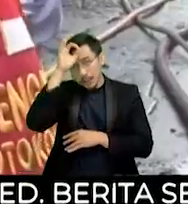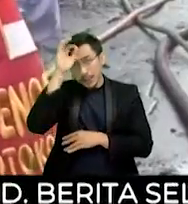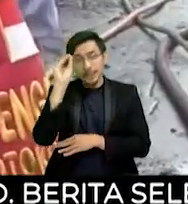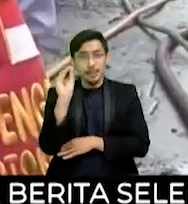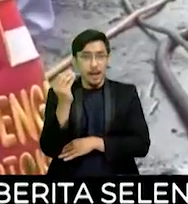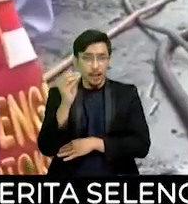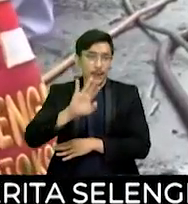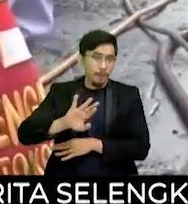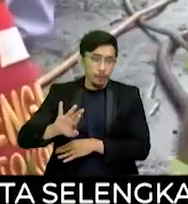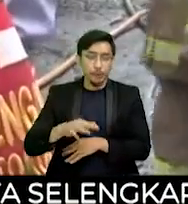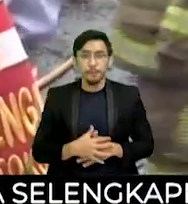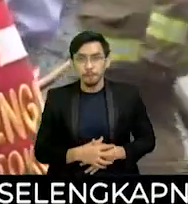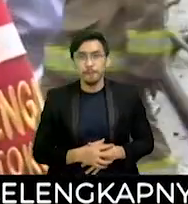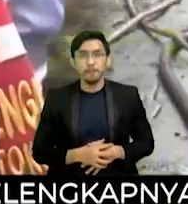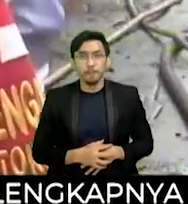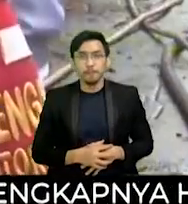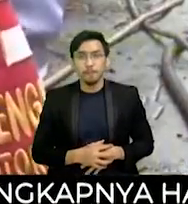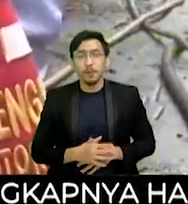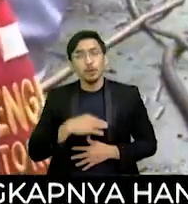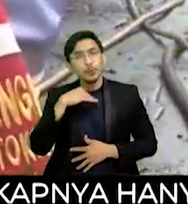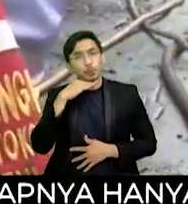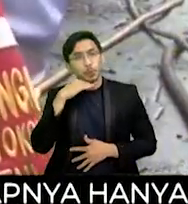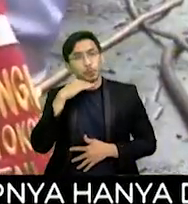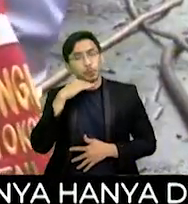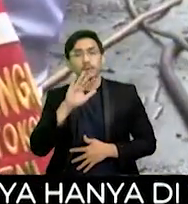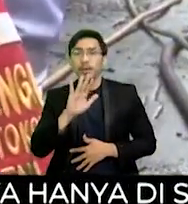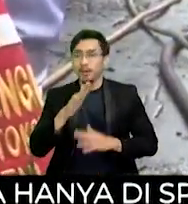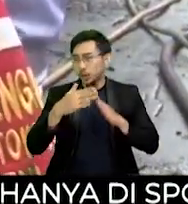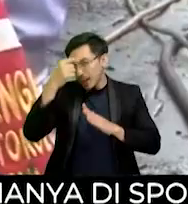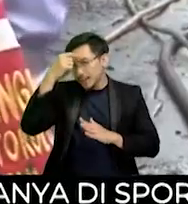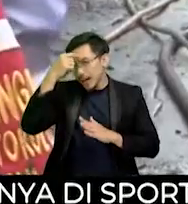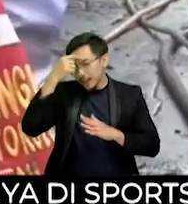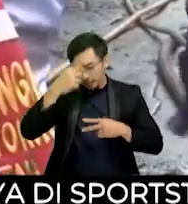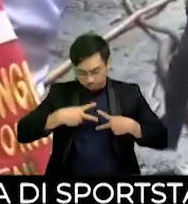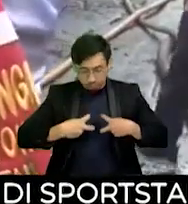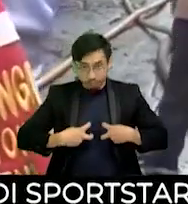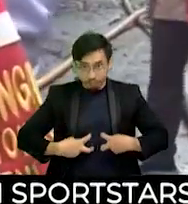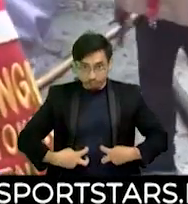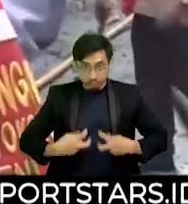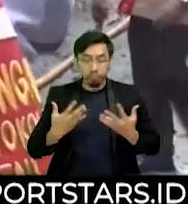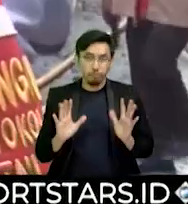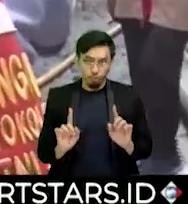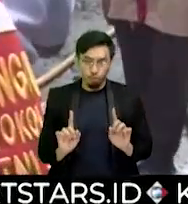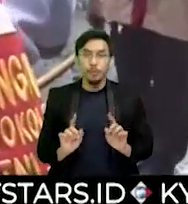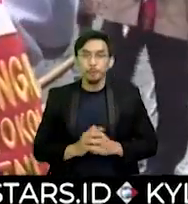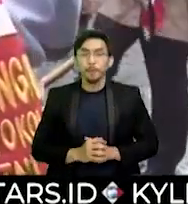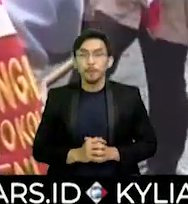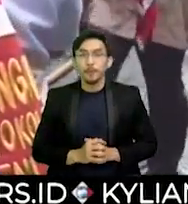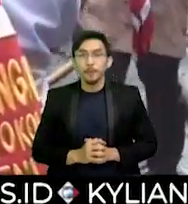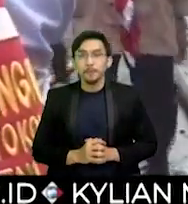pastikan nanti Berdasarkan hasil pemeriksaan di rumah sakit Polri untuk channel kebakaran sendirian pada mencapai saat ini